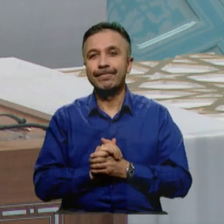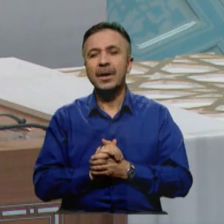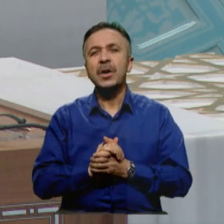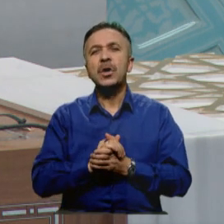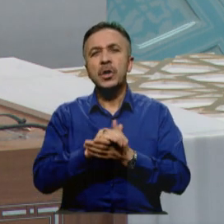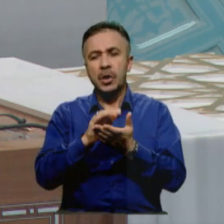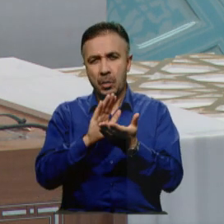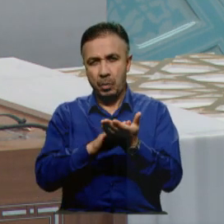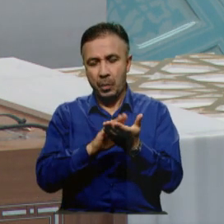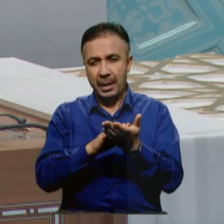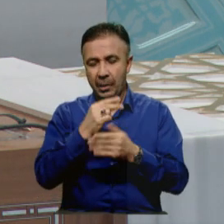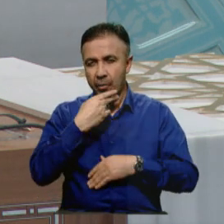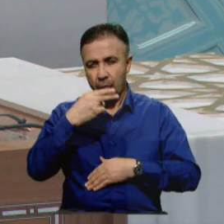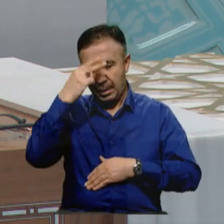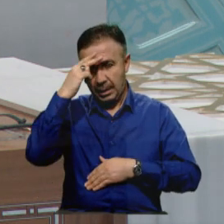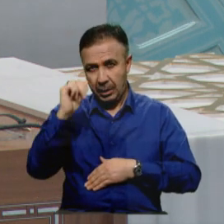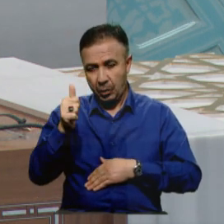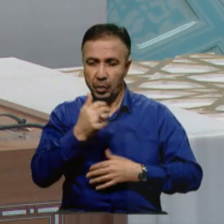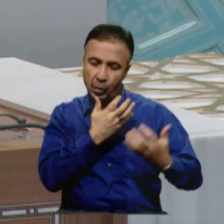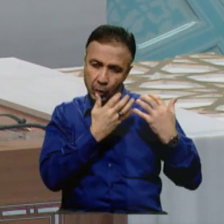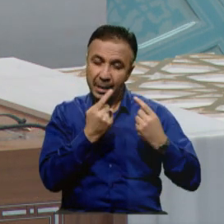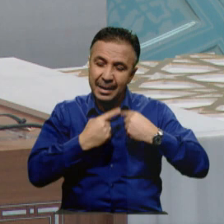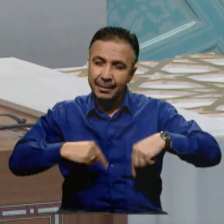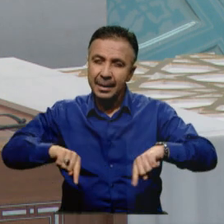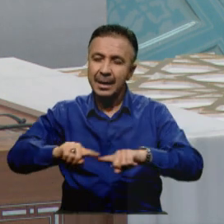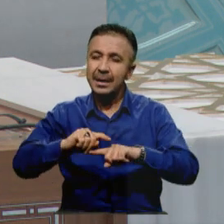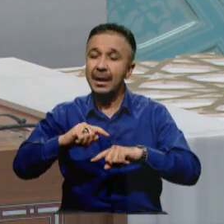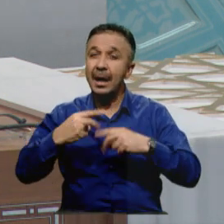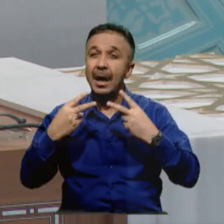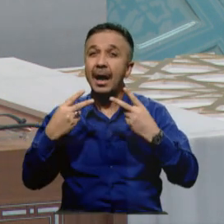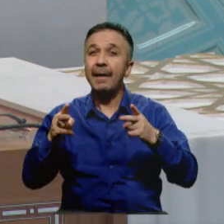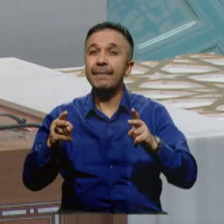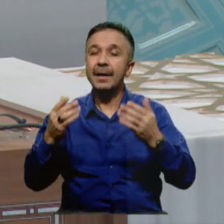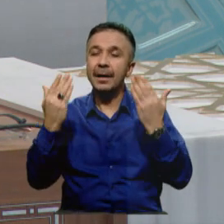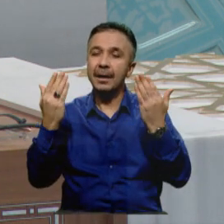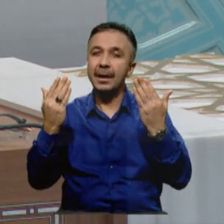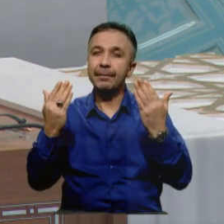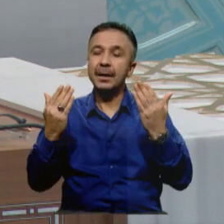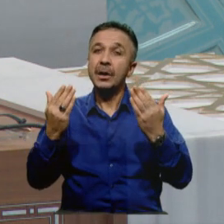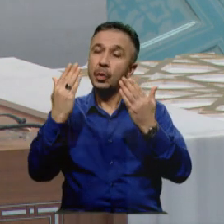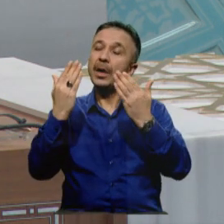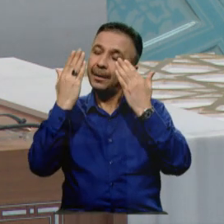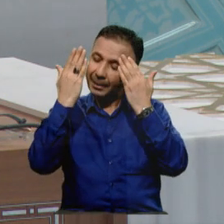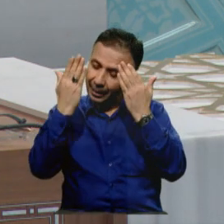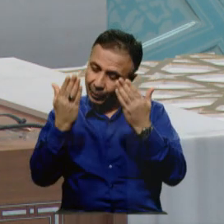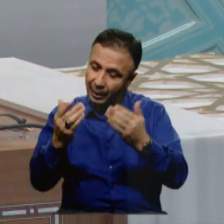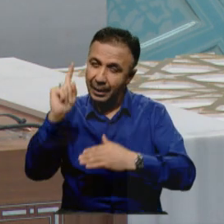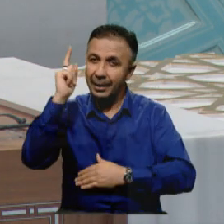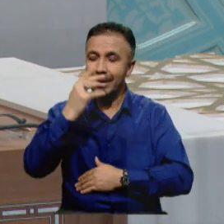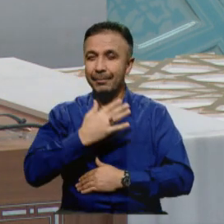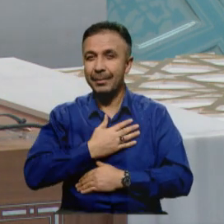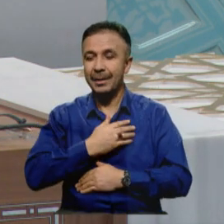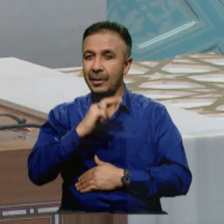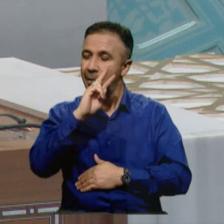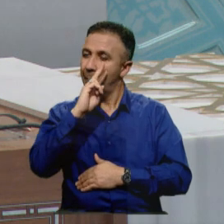mübarek Cuma günü hürmetine bizleri de affeyle ya Rabbi. Dualarımızı kabul eyle ya Rabbi.